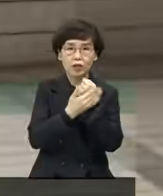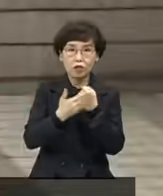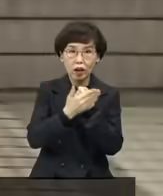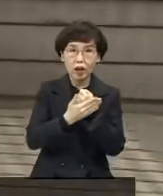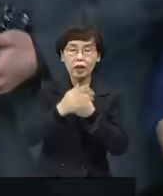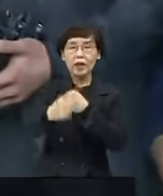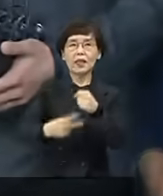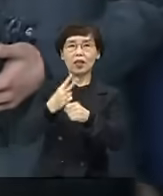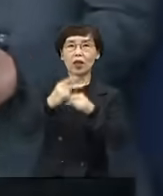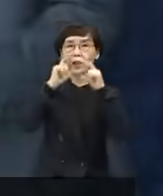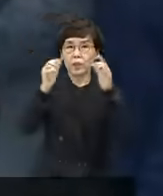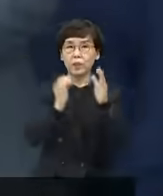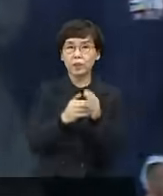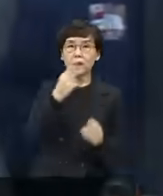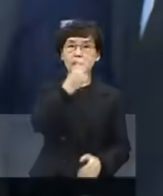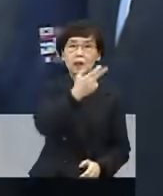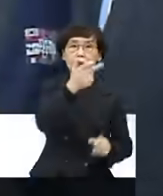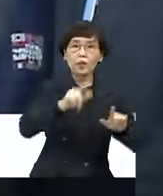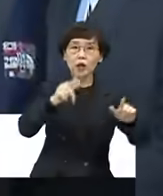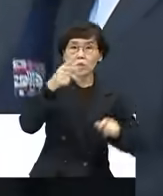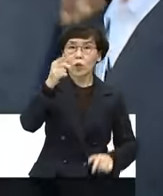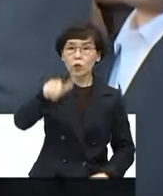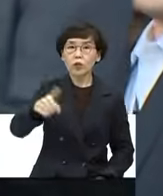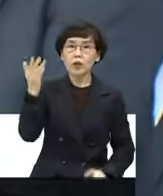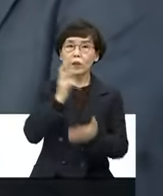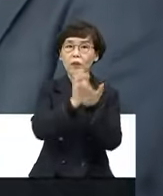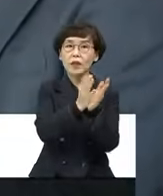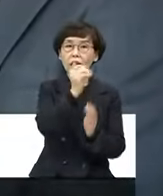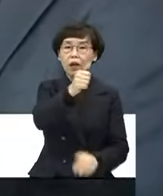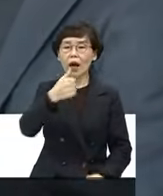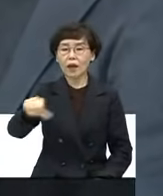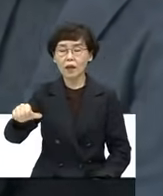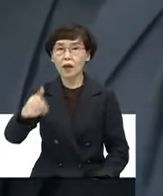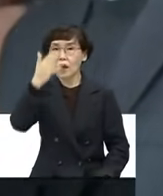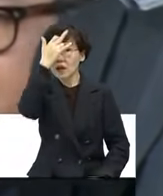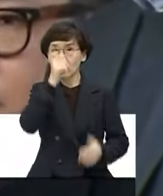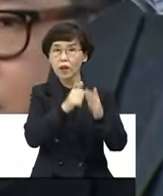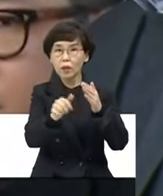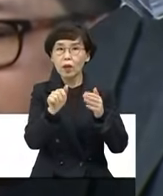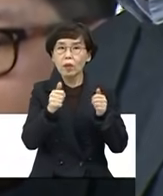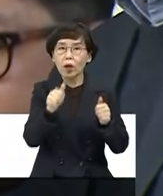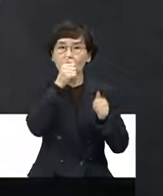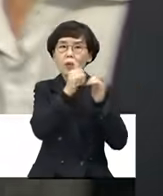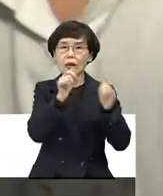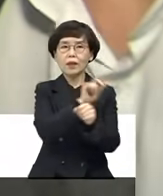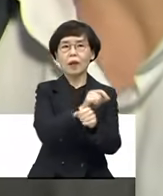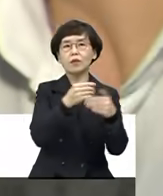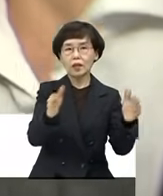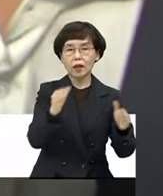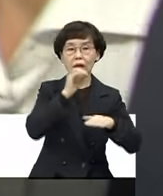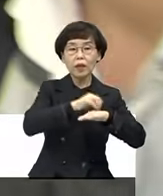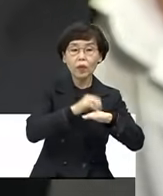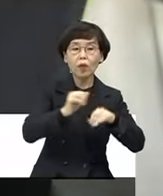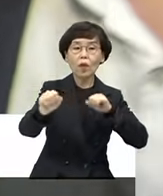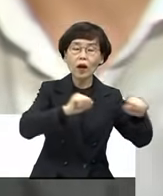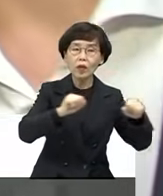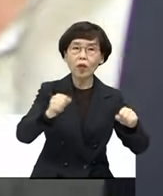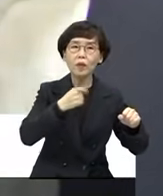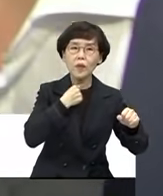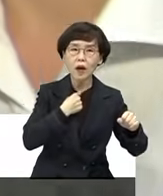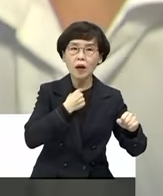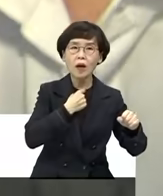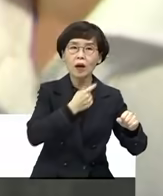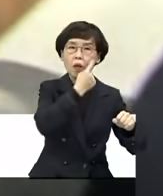선고했습니다. 지난 2017년 조국 전 법무장관 아들이 최 대표의 변호사 사무실에서 인턴 활동을 했다고